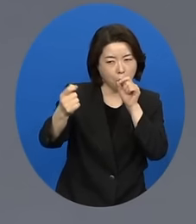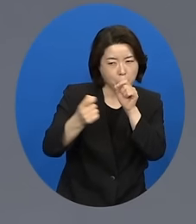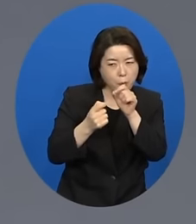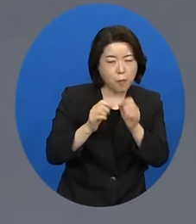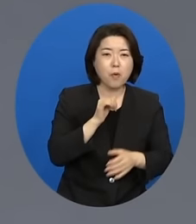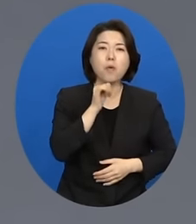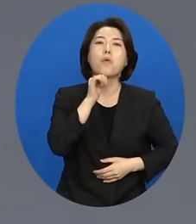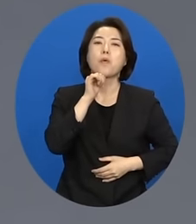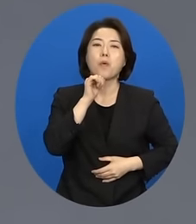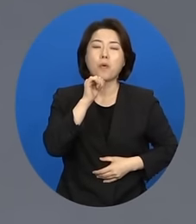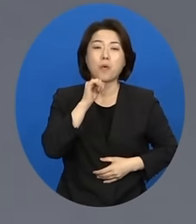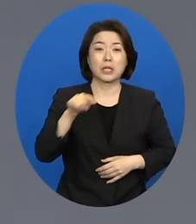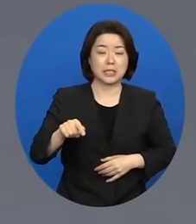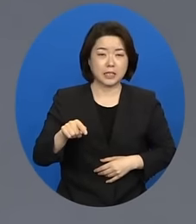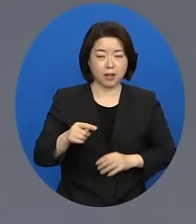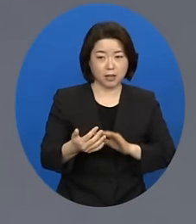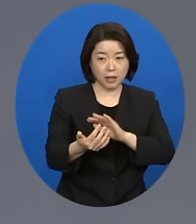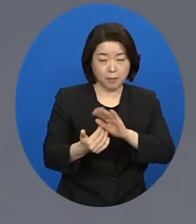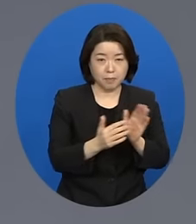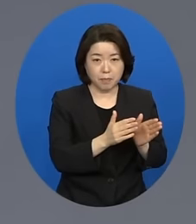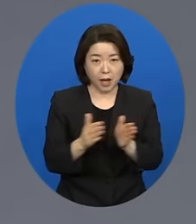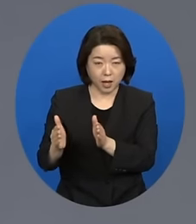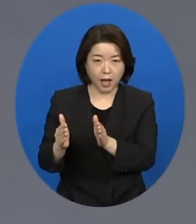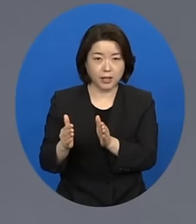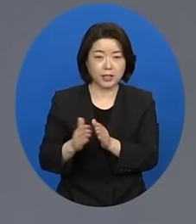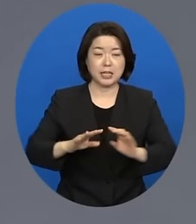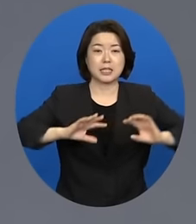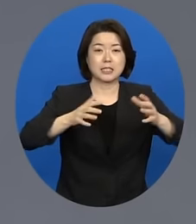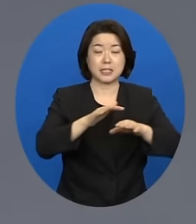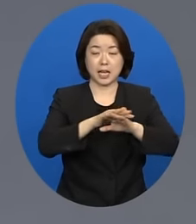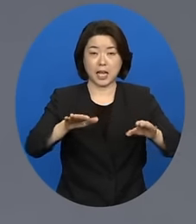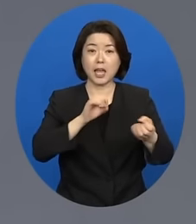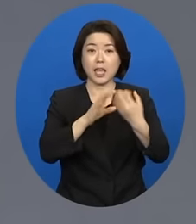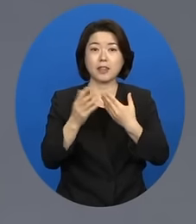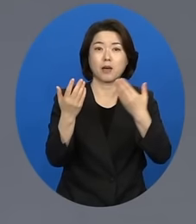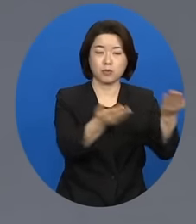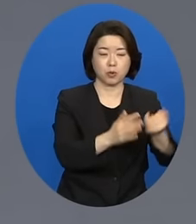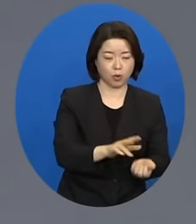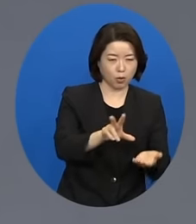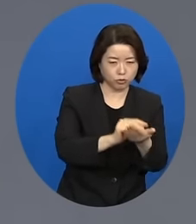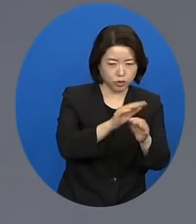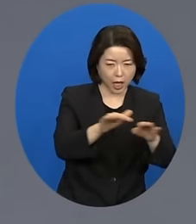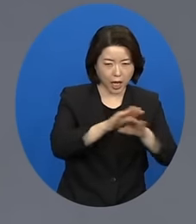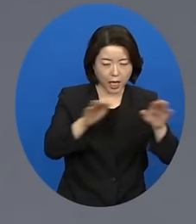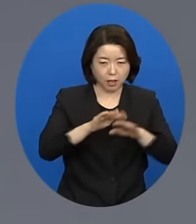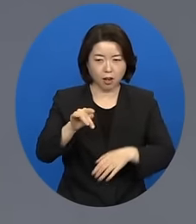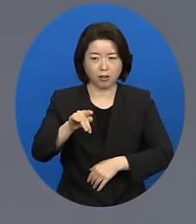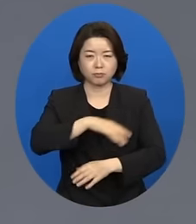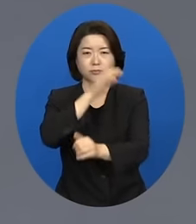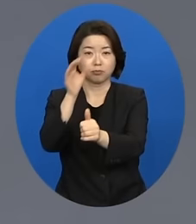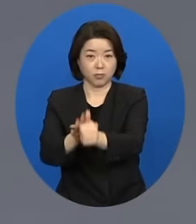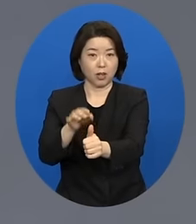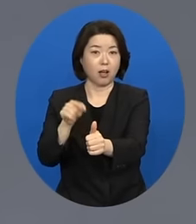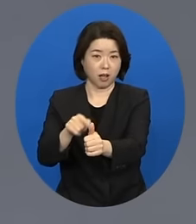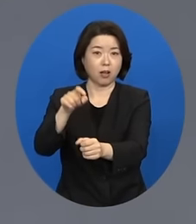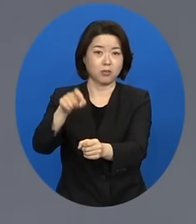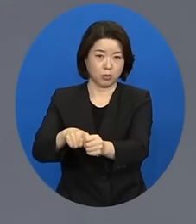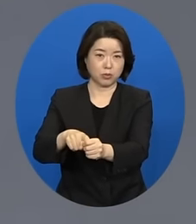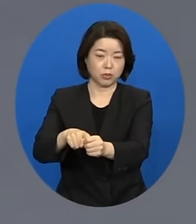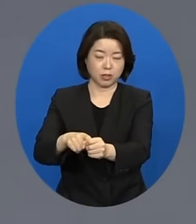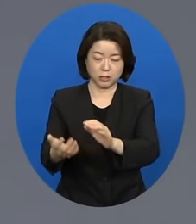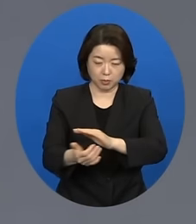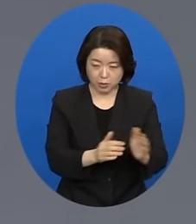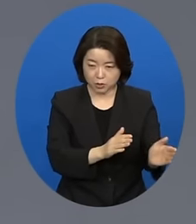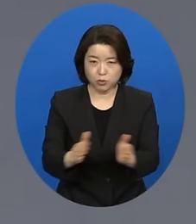대처하는 세상의 해답이 되어라 라고 즉 문제를 해결하는 해결사가 되라고 그를